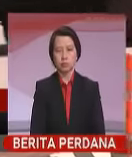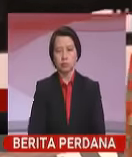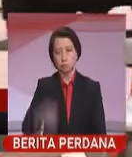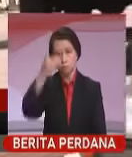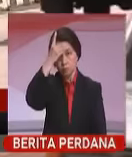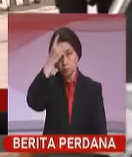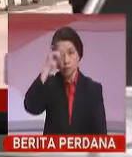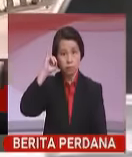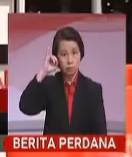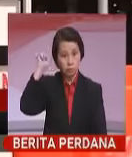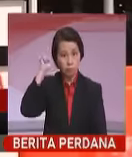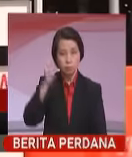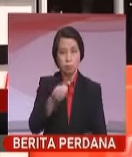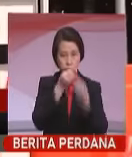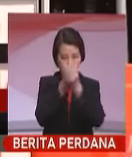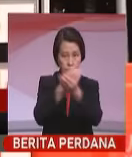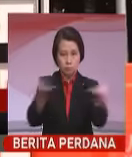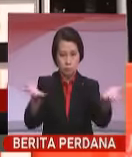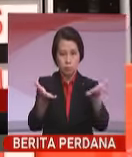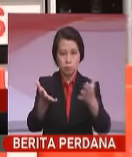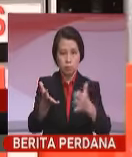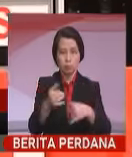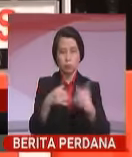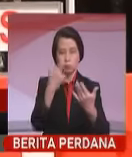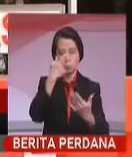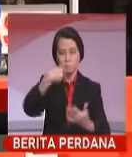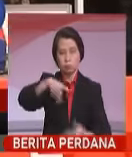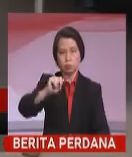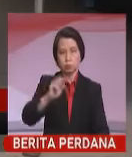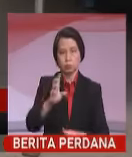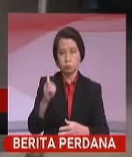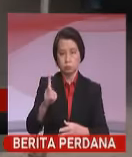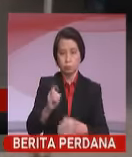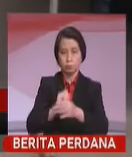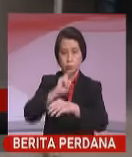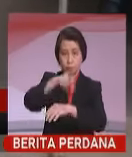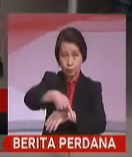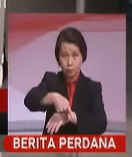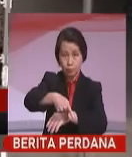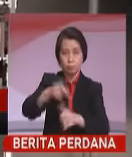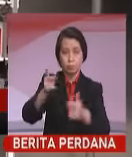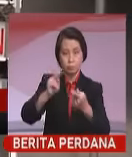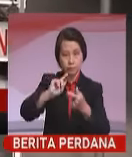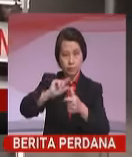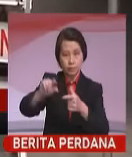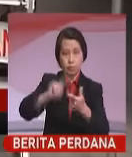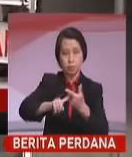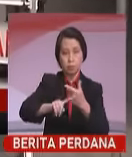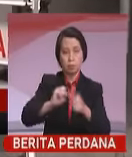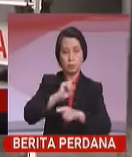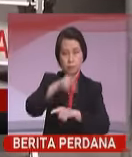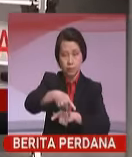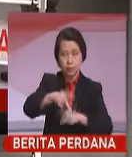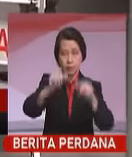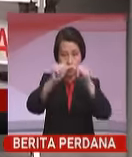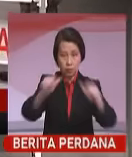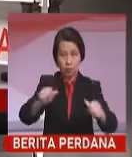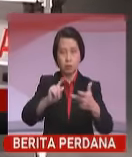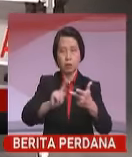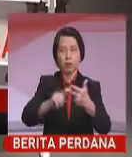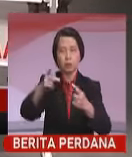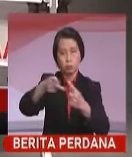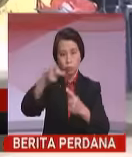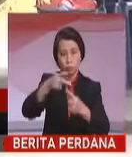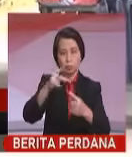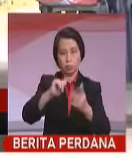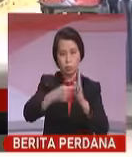Dato' Seri Ismail Sabri telah memaklumkan penambatan PKPD Penjara Seberang Perai dan kuartus perumahan Penjara Seberang Perai Pulau Pinang mulai